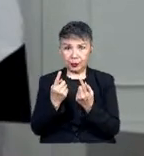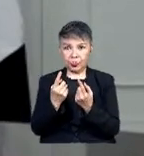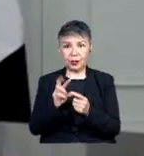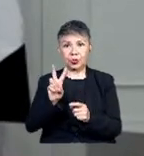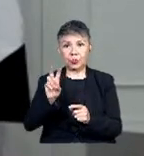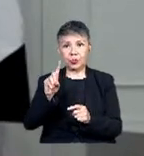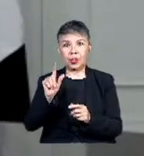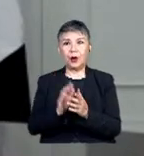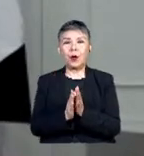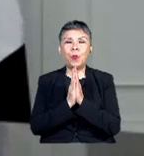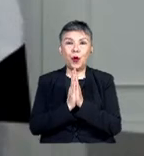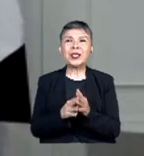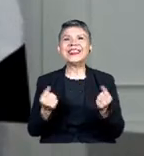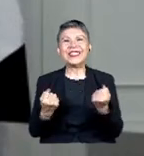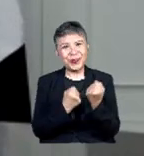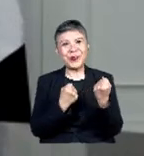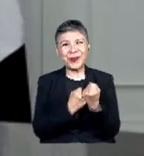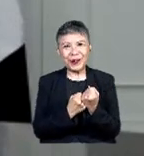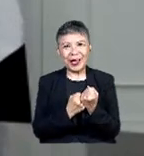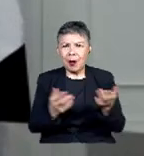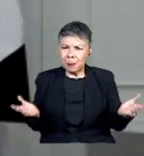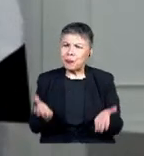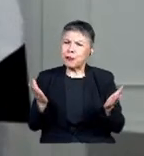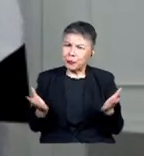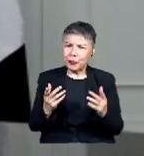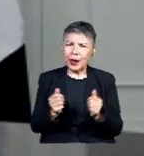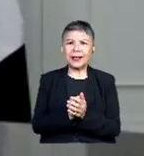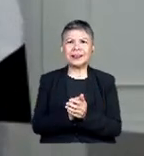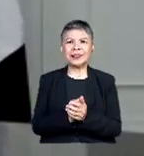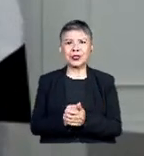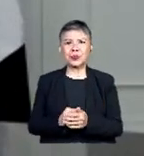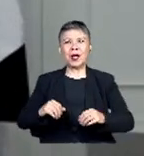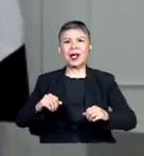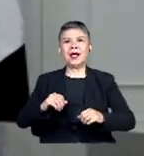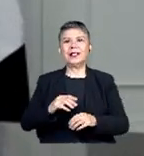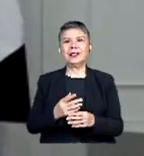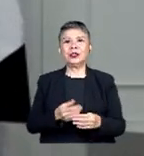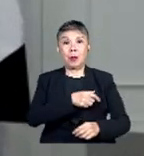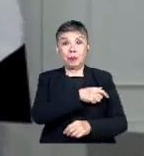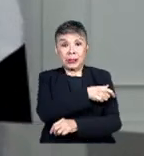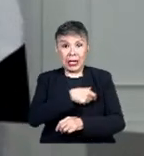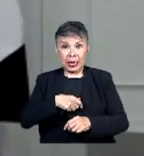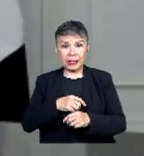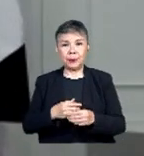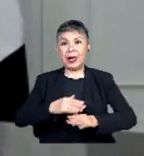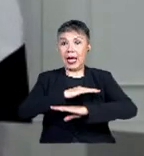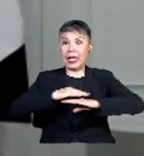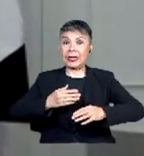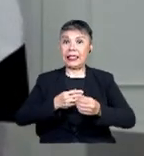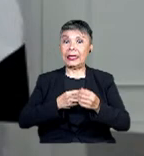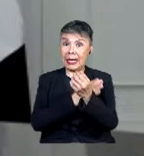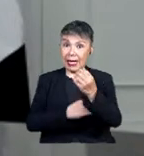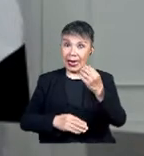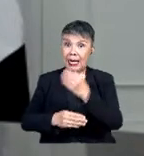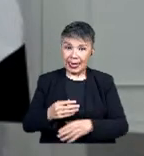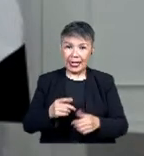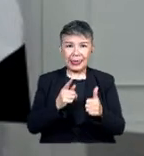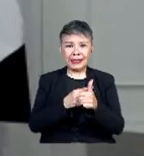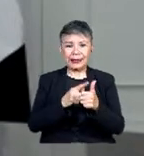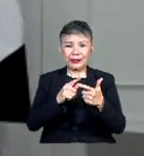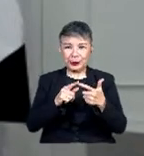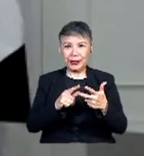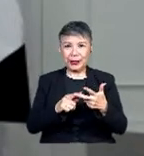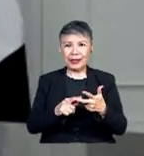mohon didukung ya, berikan dukungan kepada penyelenggaraannya, kepada atletnya. Dan